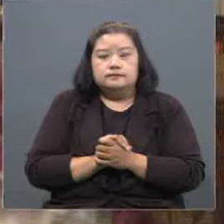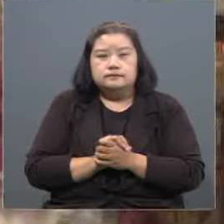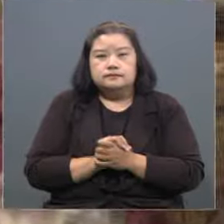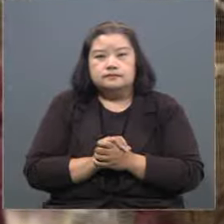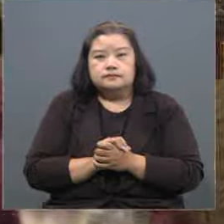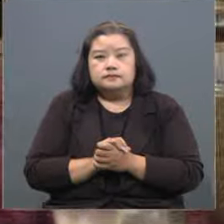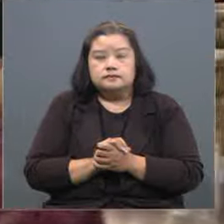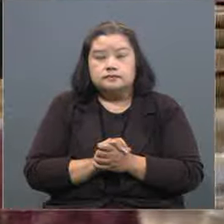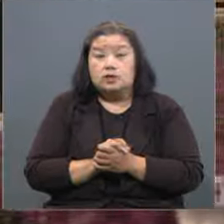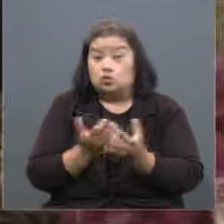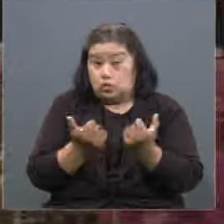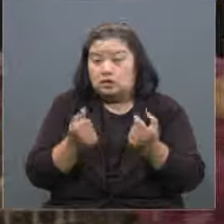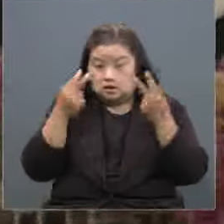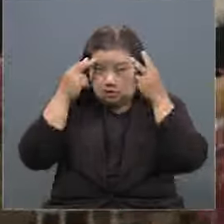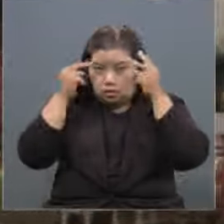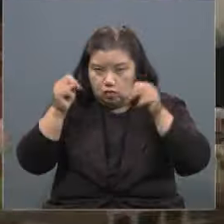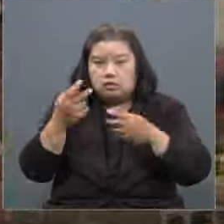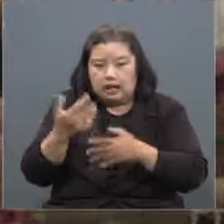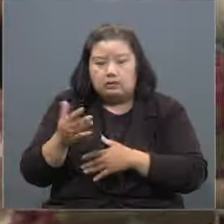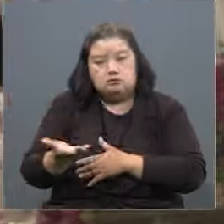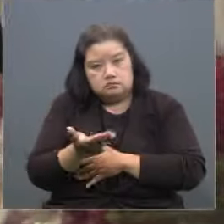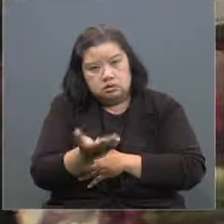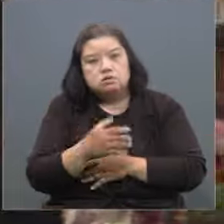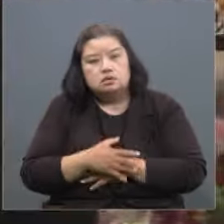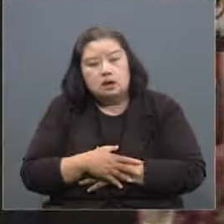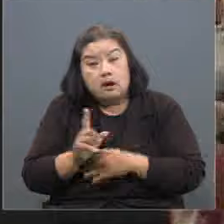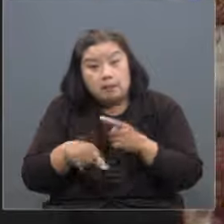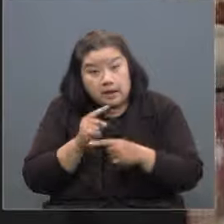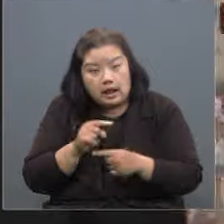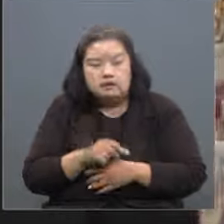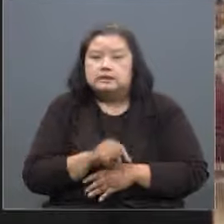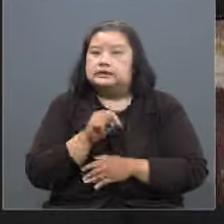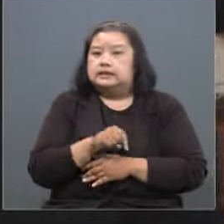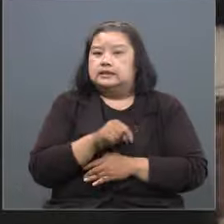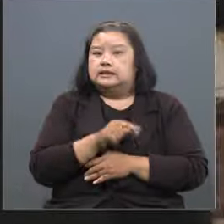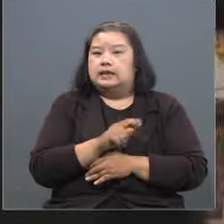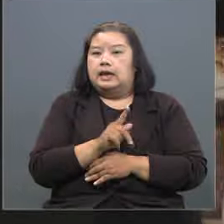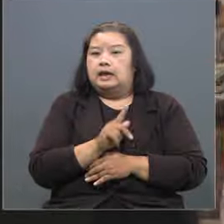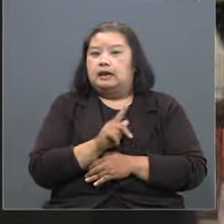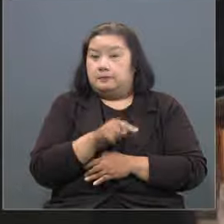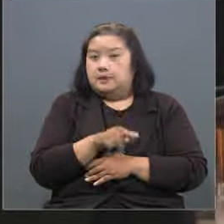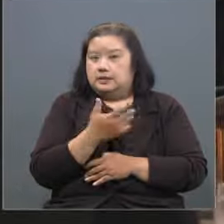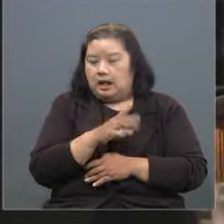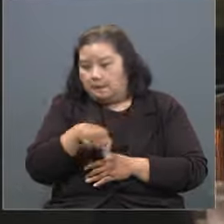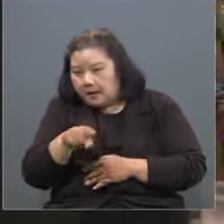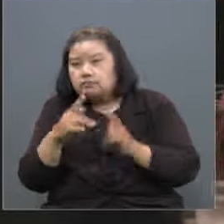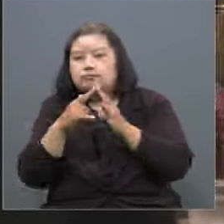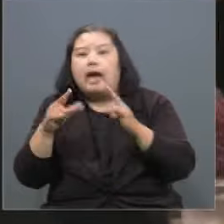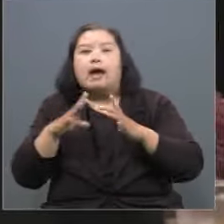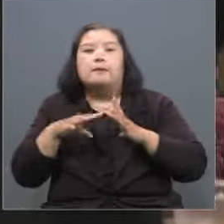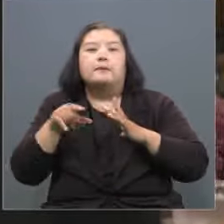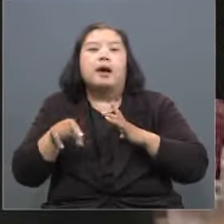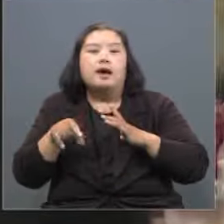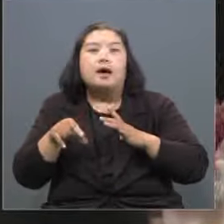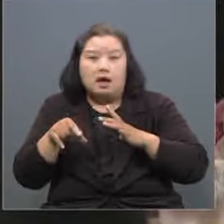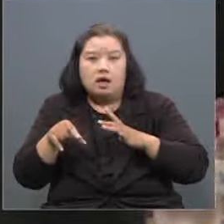คุณผู้ชมคะตอนนี้ท่านนายกรัฐมนตรีได้เดินทางจากทีเคพาร์คมาที่จุดเต็นท์บริเวณพ่อ